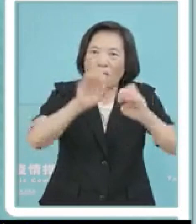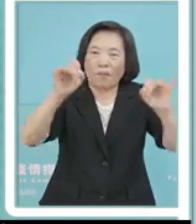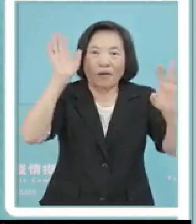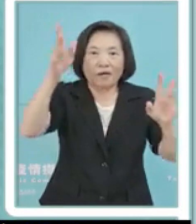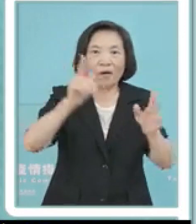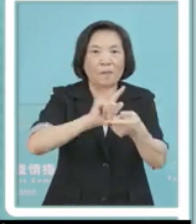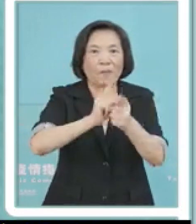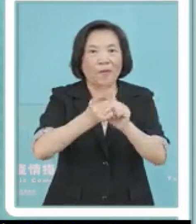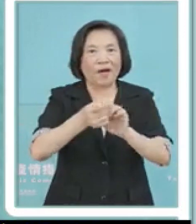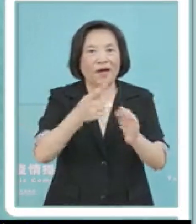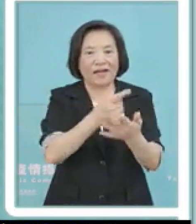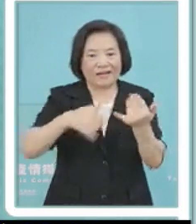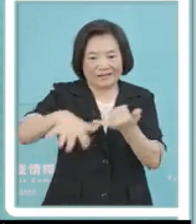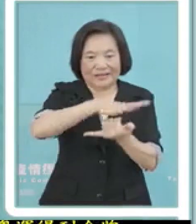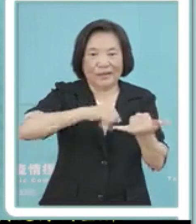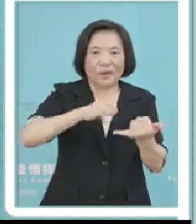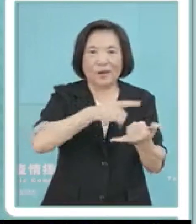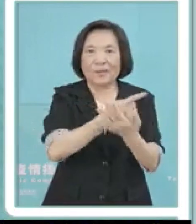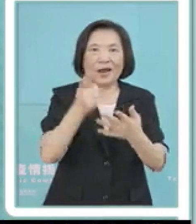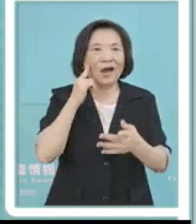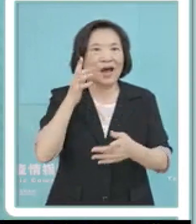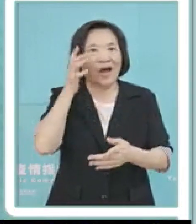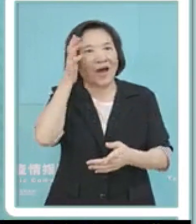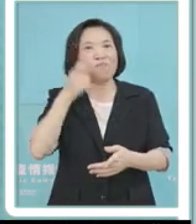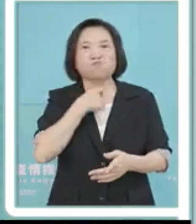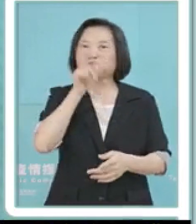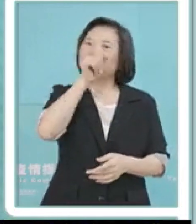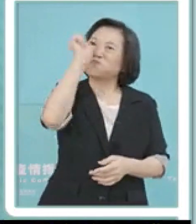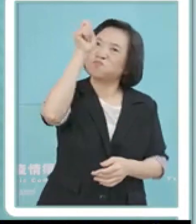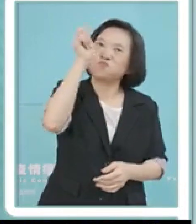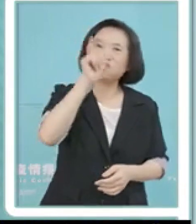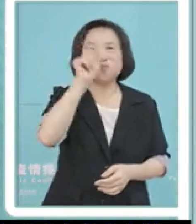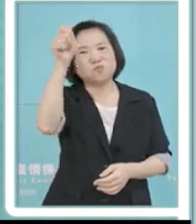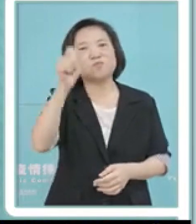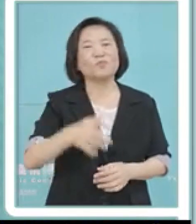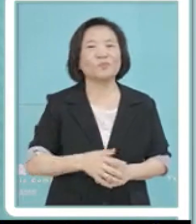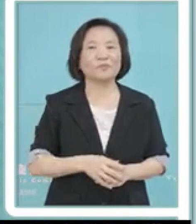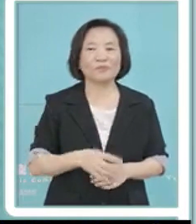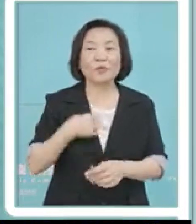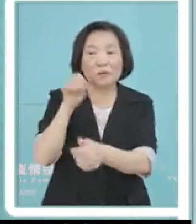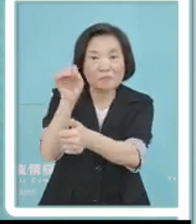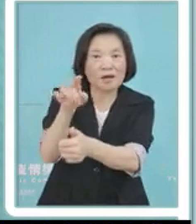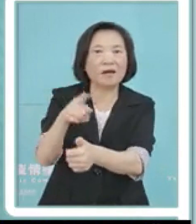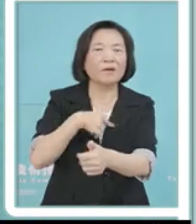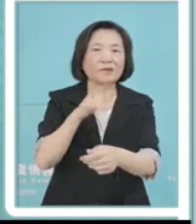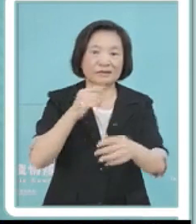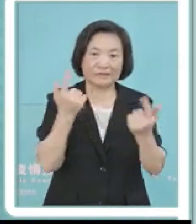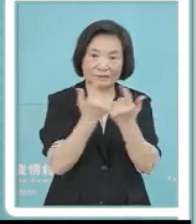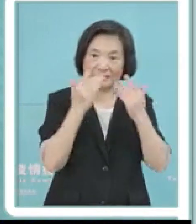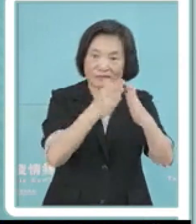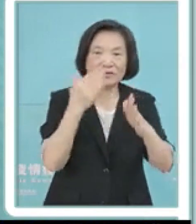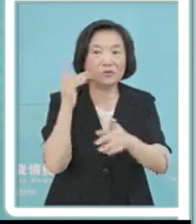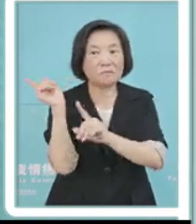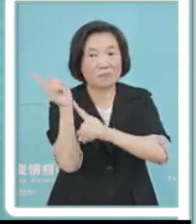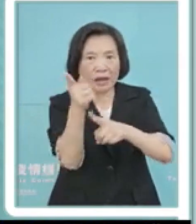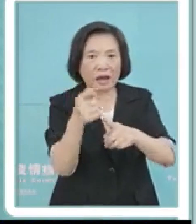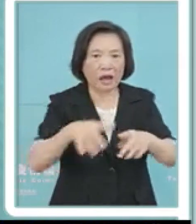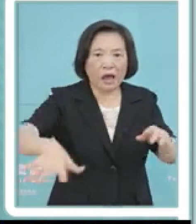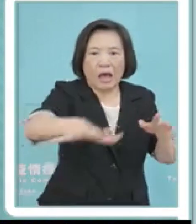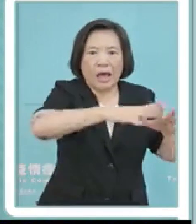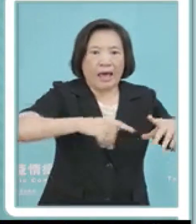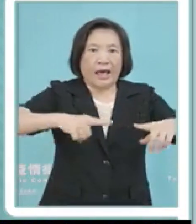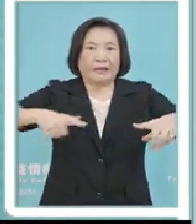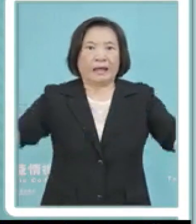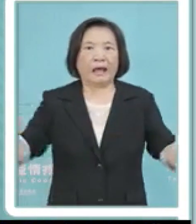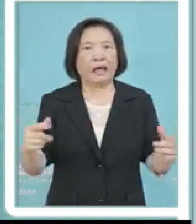行、很流行的这种运动。我也跟他讲说，在我们台北市，你知道吗？要打棒球，哦，那个场地实在要